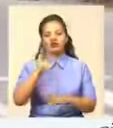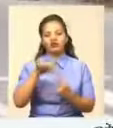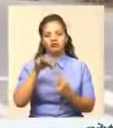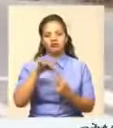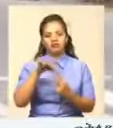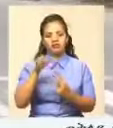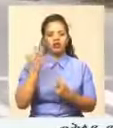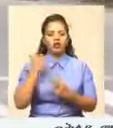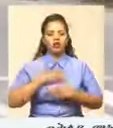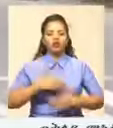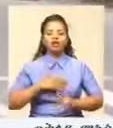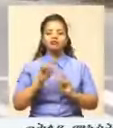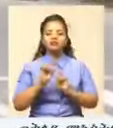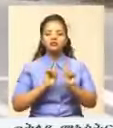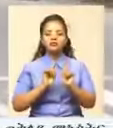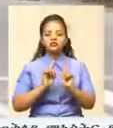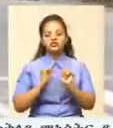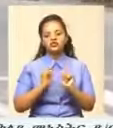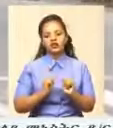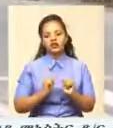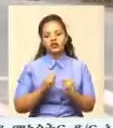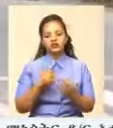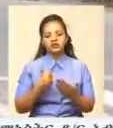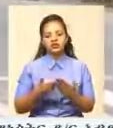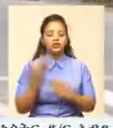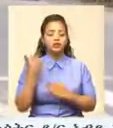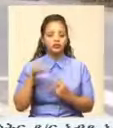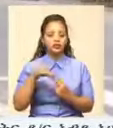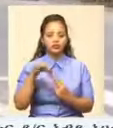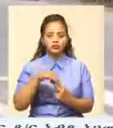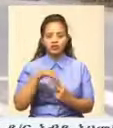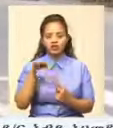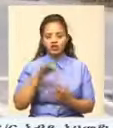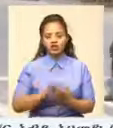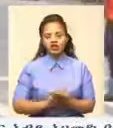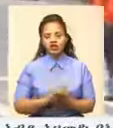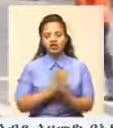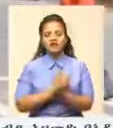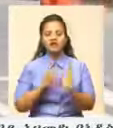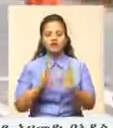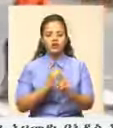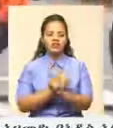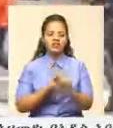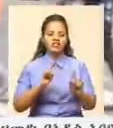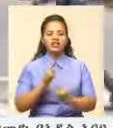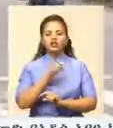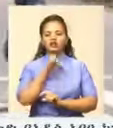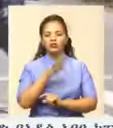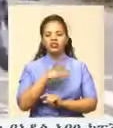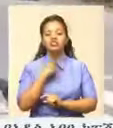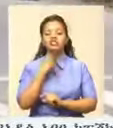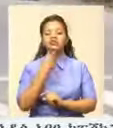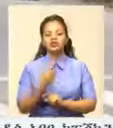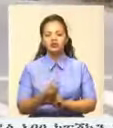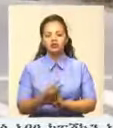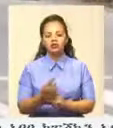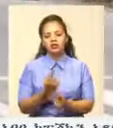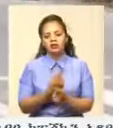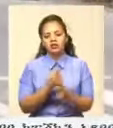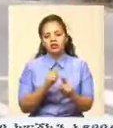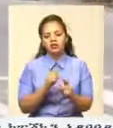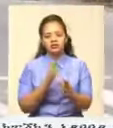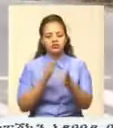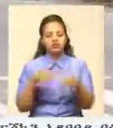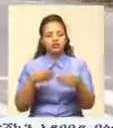የመረጡ አካላት ነው ለማናገር የቻልነው በዛ የነበረው ምርጫ ፍታዊ ነጻ ያልሆነ ድምጻቸውንም እንዲው በነጻነት